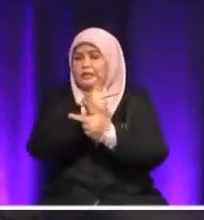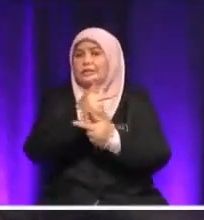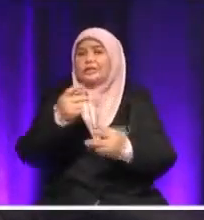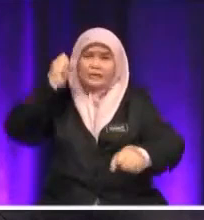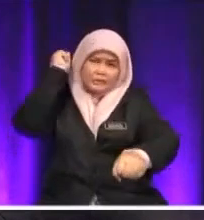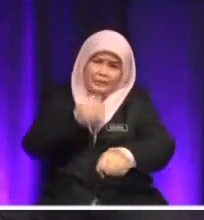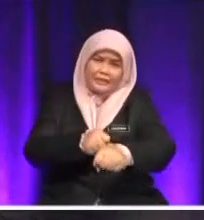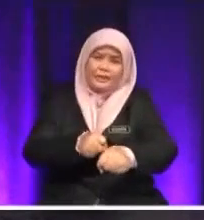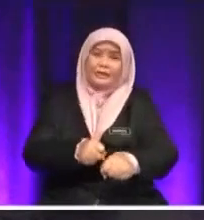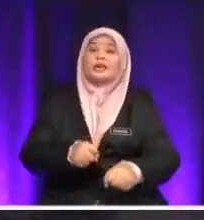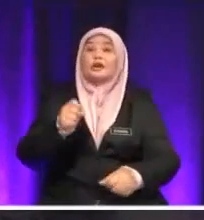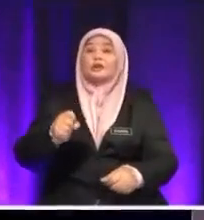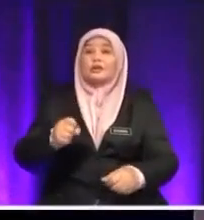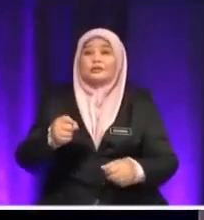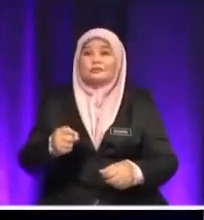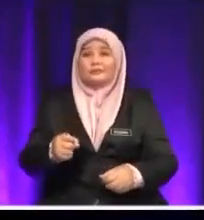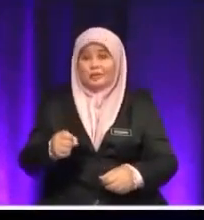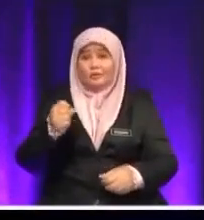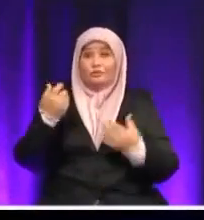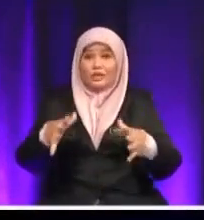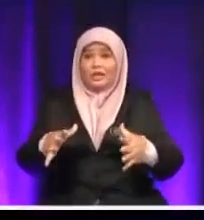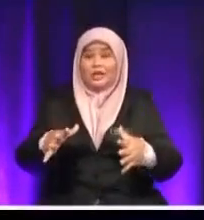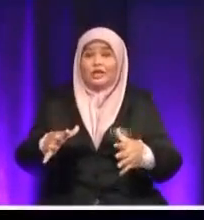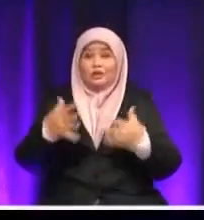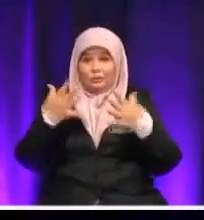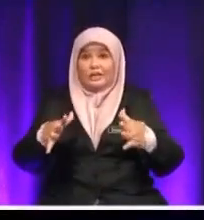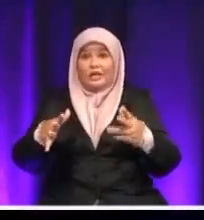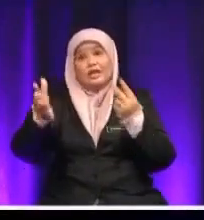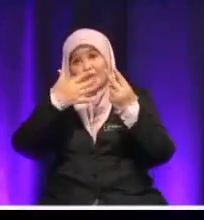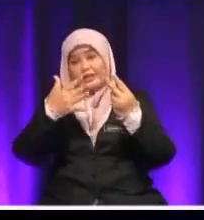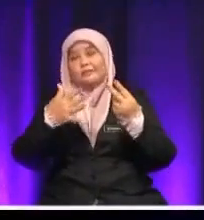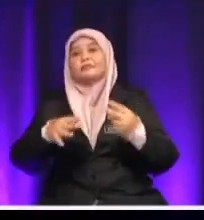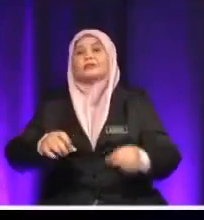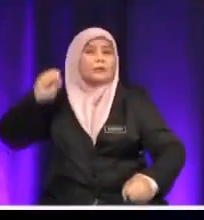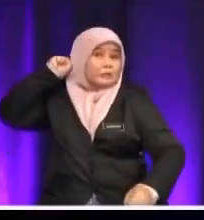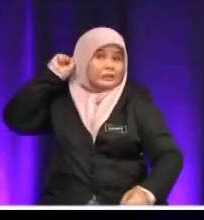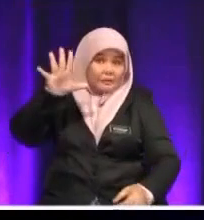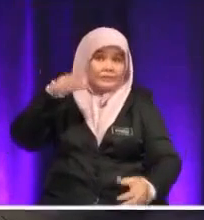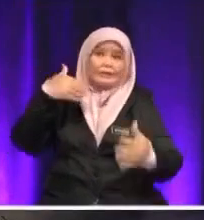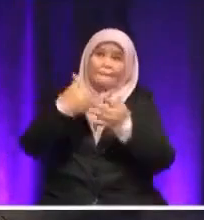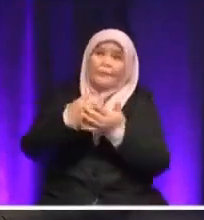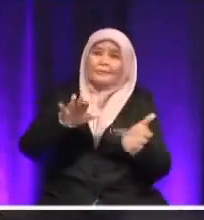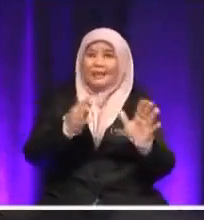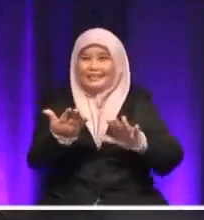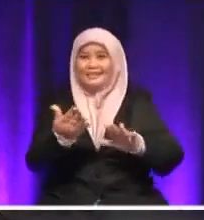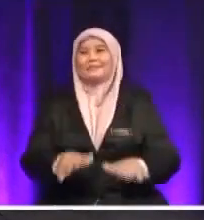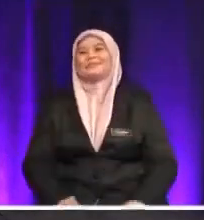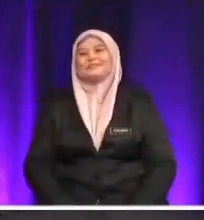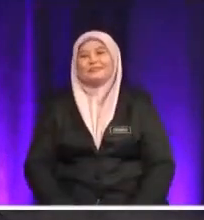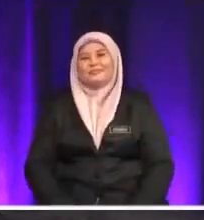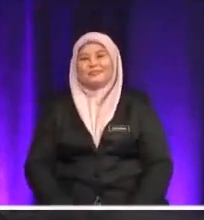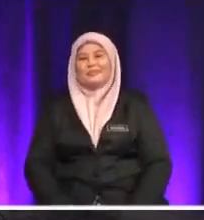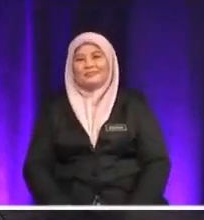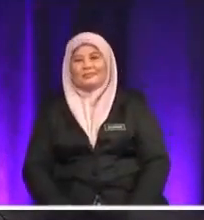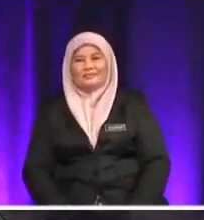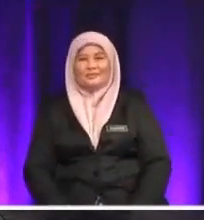dalam Islam dia kena rejam sampai mati. Betul. Okey, itu situasi pertama. Okey ustaz. Boleh kita pergi situasi kedua? Boleh ustaz. Silakan Hakim bantu kita kawan-kawan